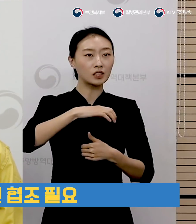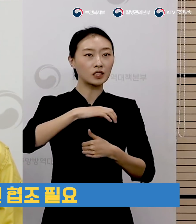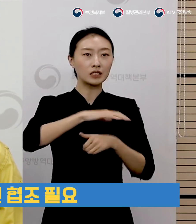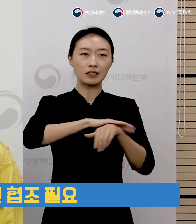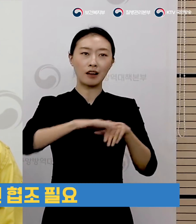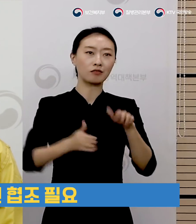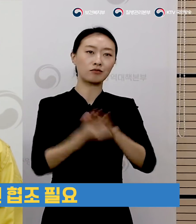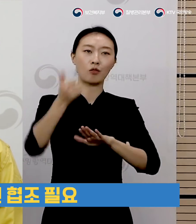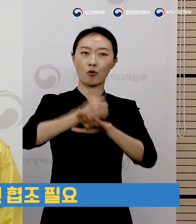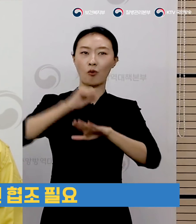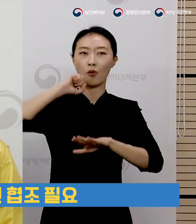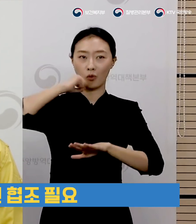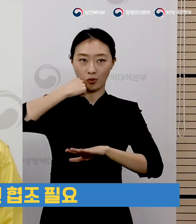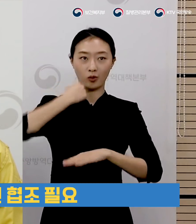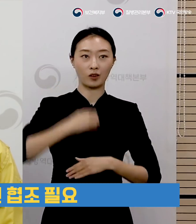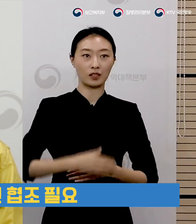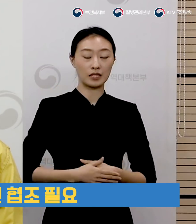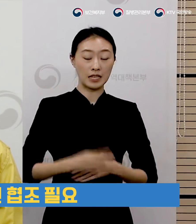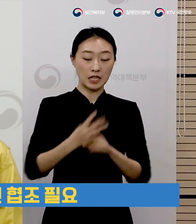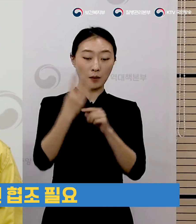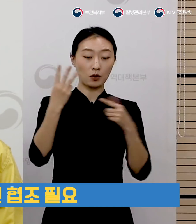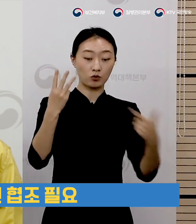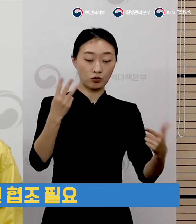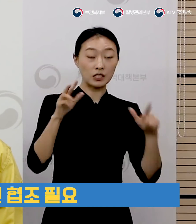성립하지 않습니다. 3월